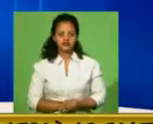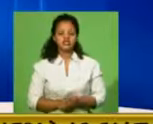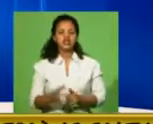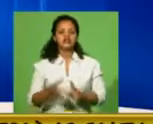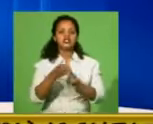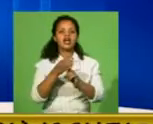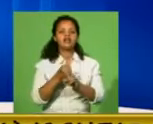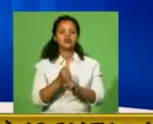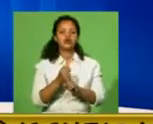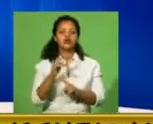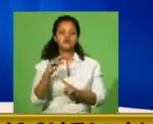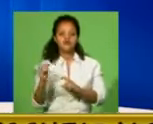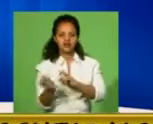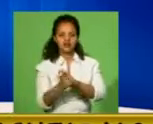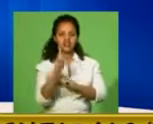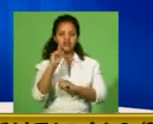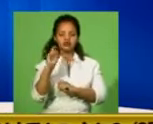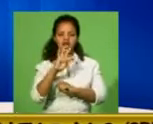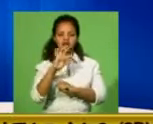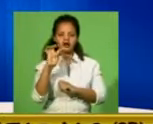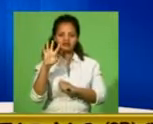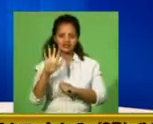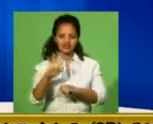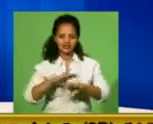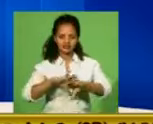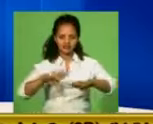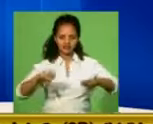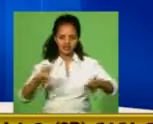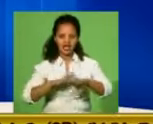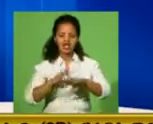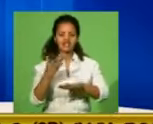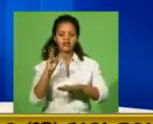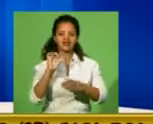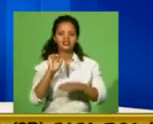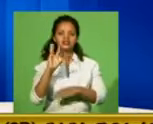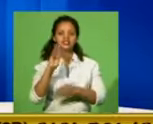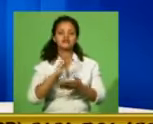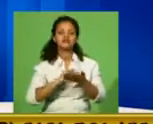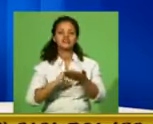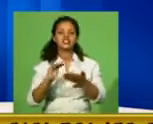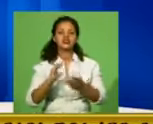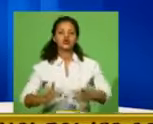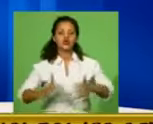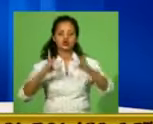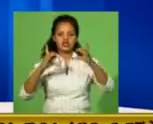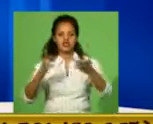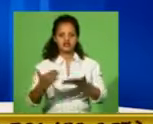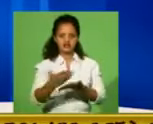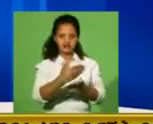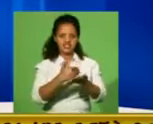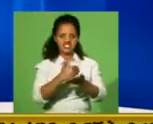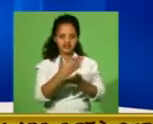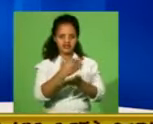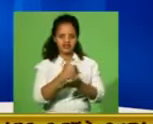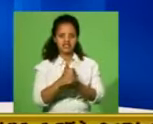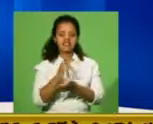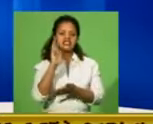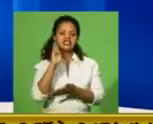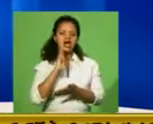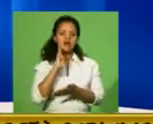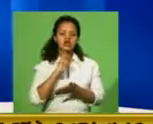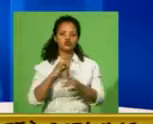በተያዘው የመኸር አዝመራ በ145 ሄክታር መሬት ላይ 17.6 ሚሊዮን ኩንታል ምርት ለመሰብሰብ እየሰራ መሆኑን የሲዳማ